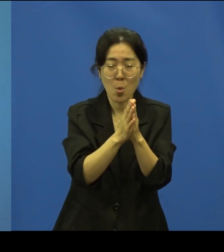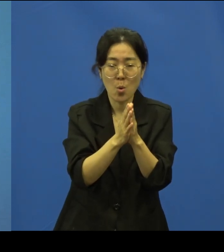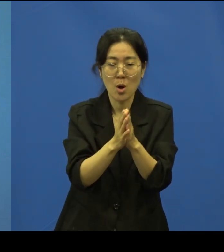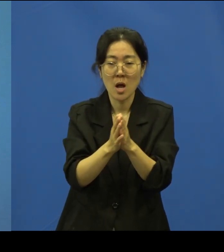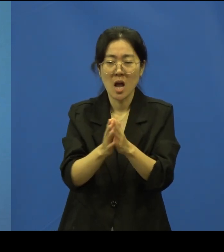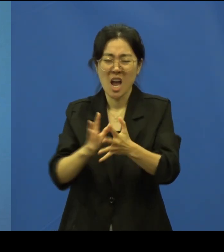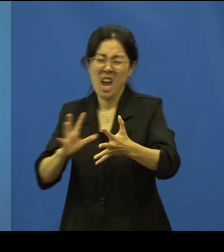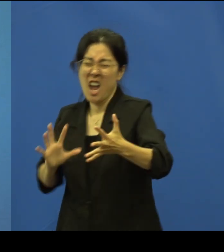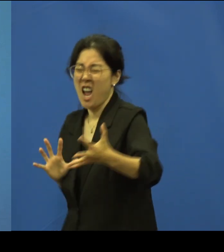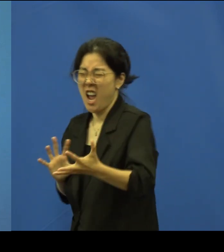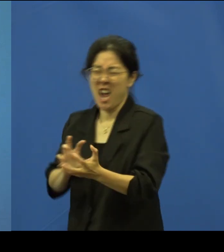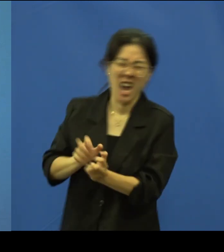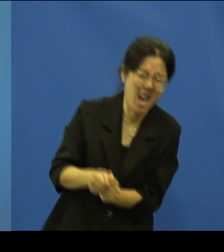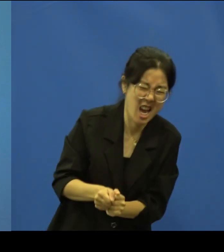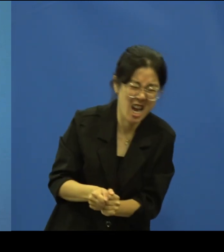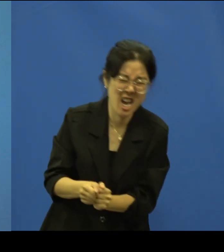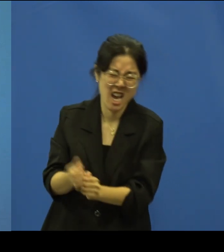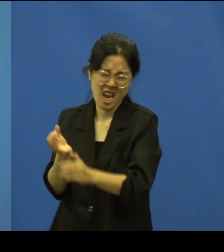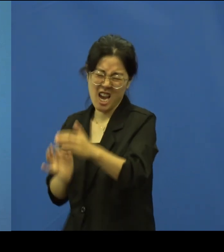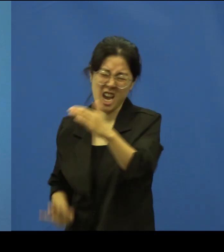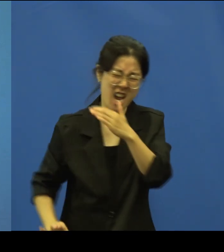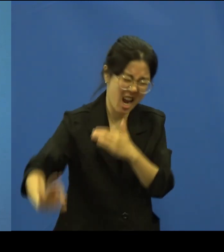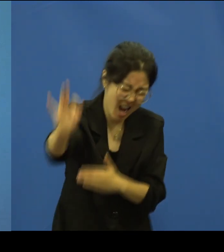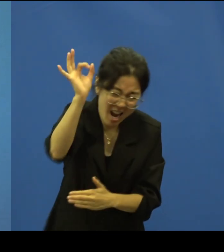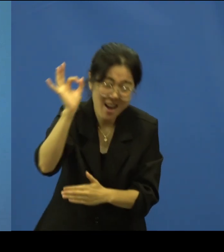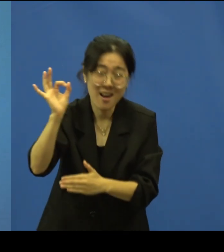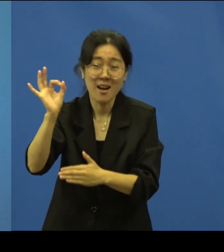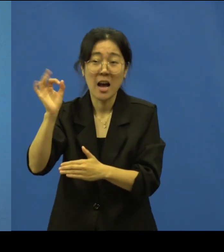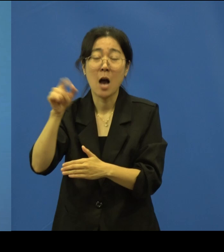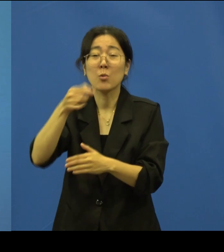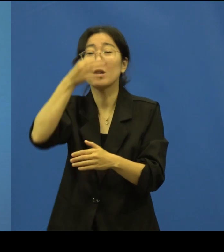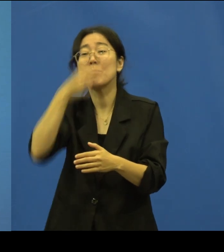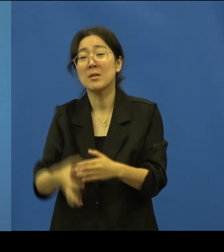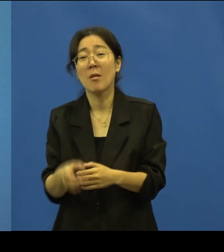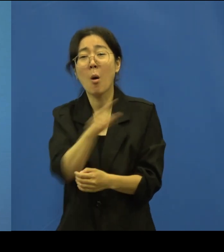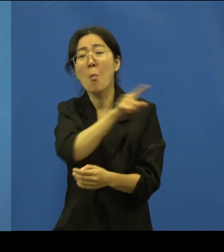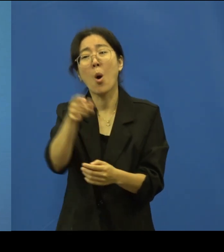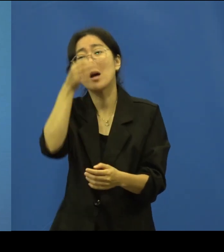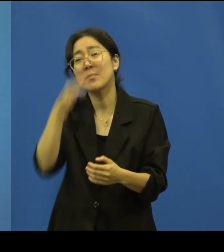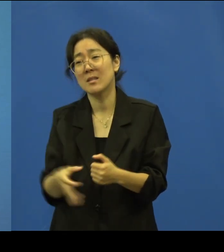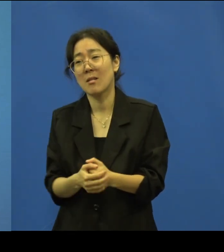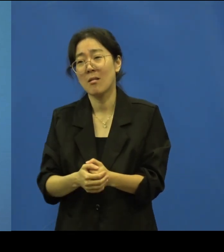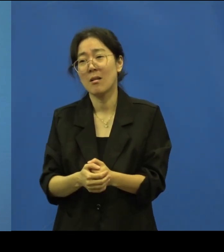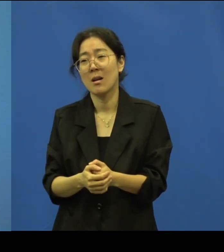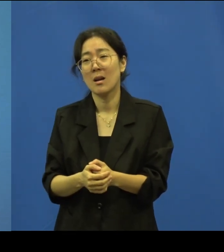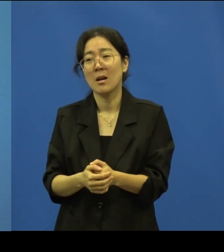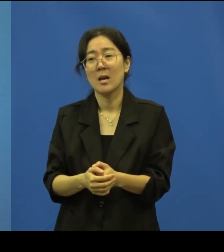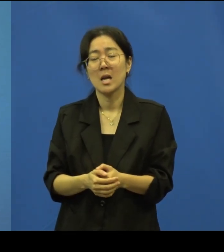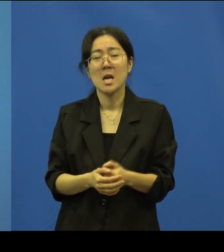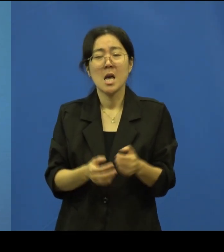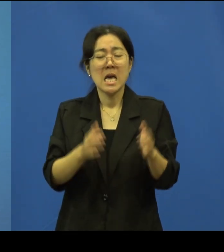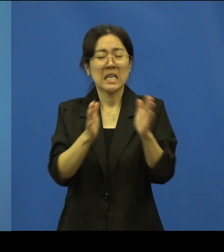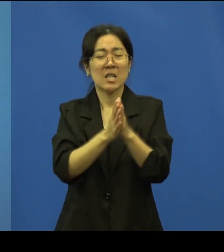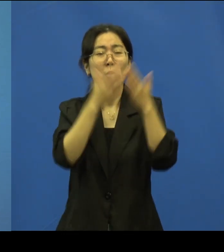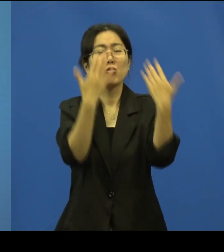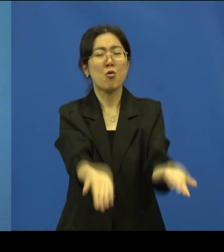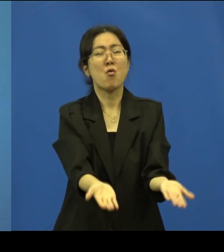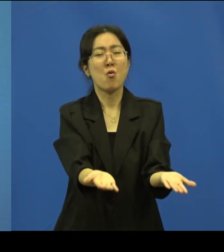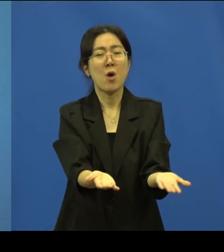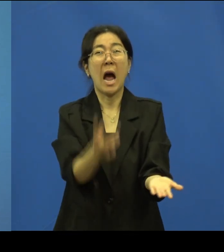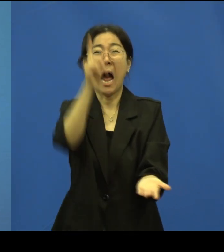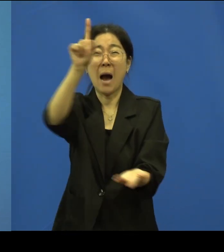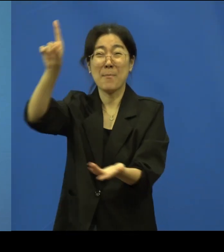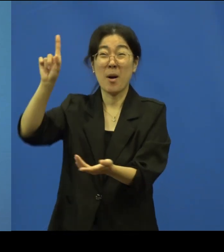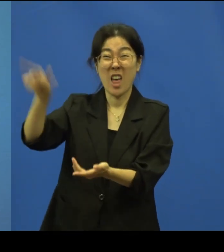힘들까요? 네. 여러분, 활주로 해서 비행기가 이륙을 할 때가 제일 에너지가 많이 들어가요.